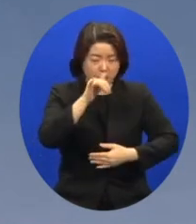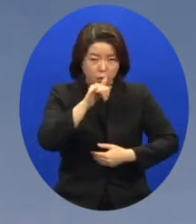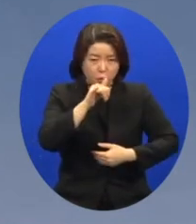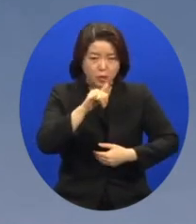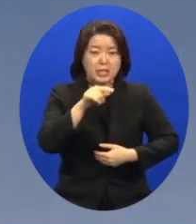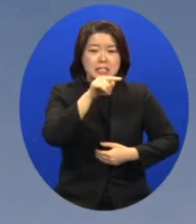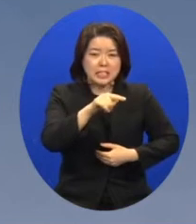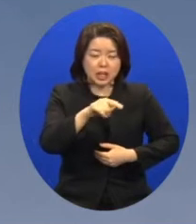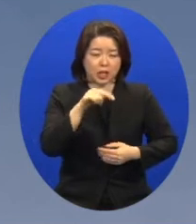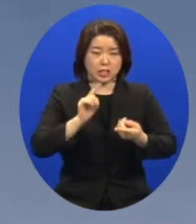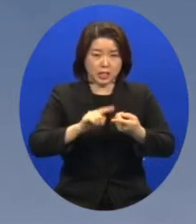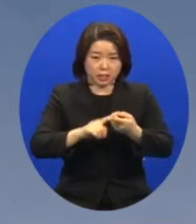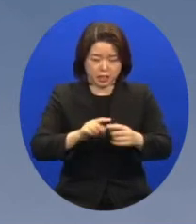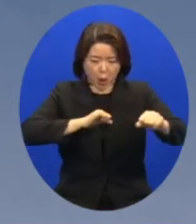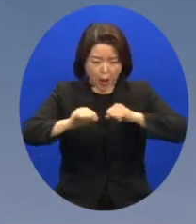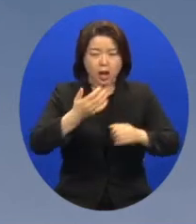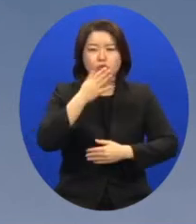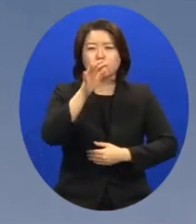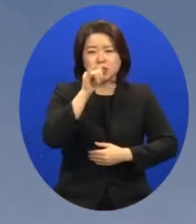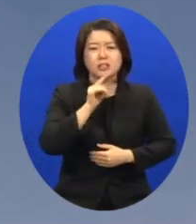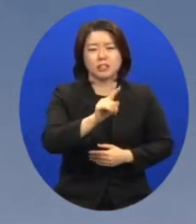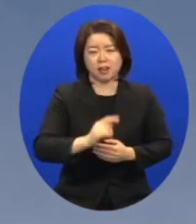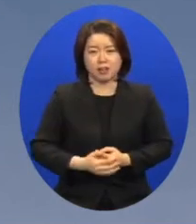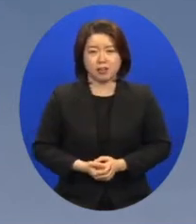내가 이를 행할 수 있느니라